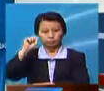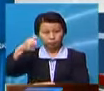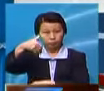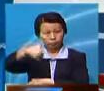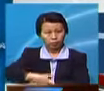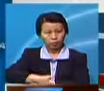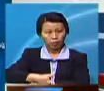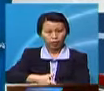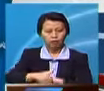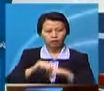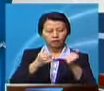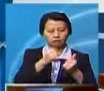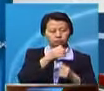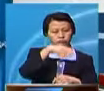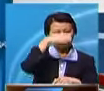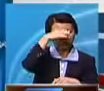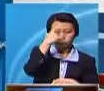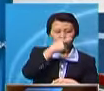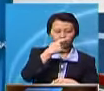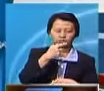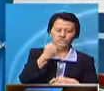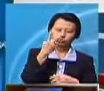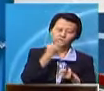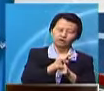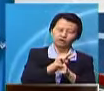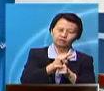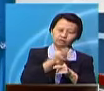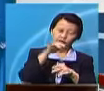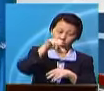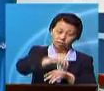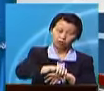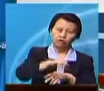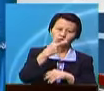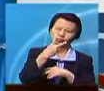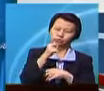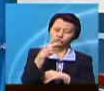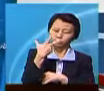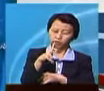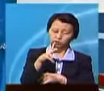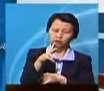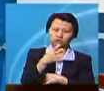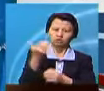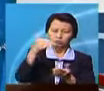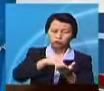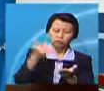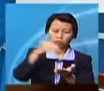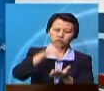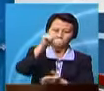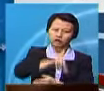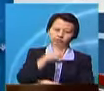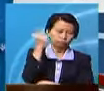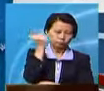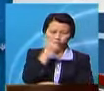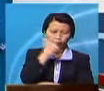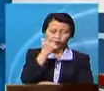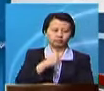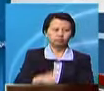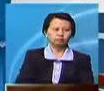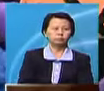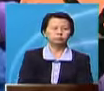Harimau Selatan tidak mahu peristiwa hitam pada aksi final Piala FA 2013 berulang kembali.